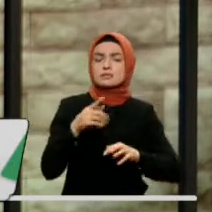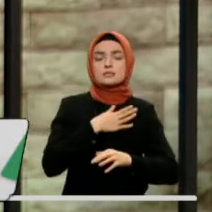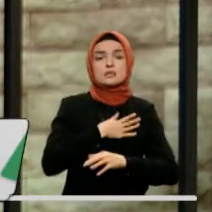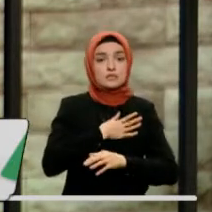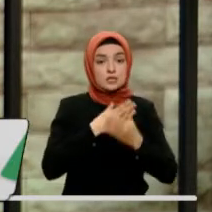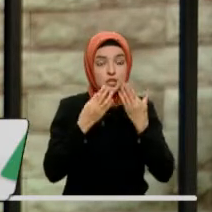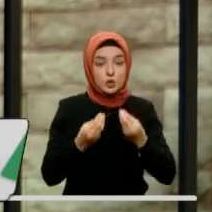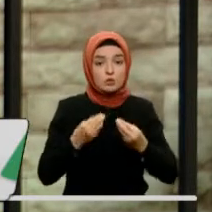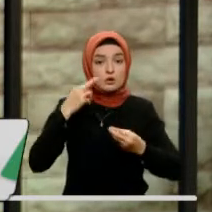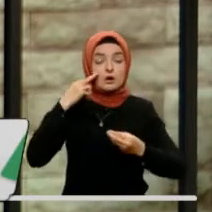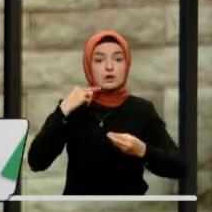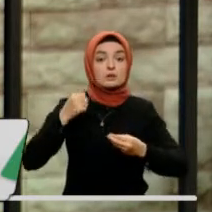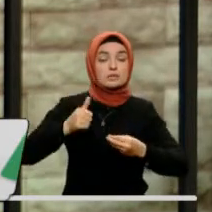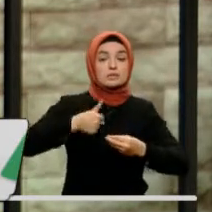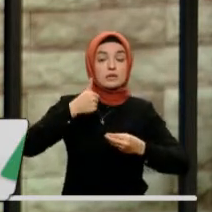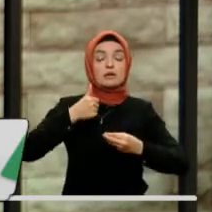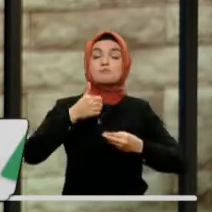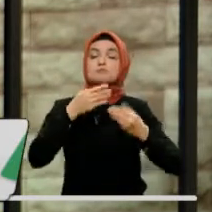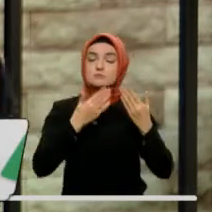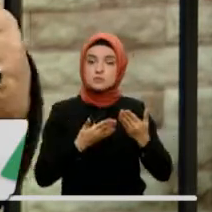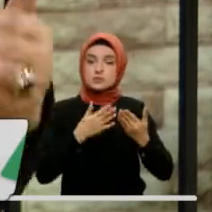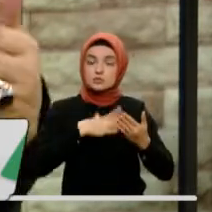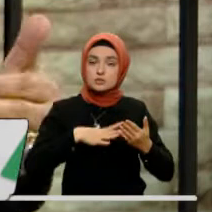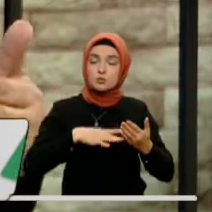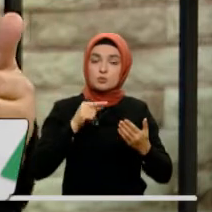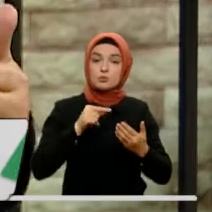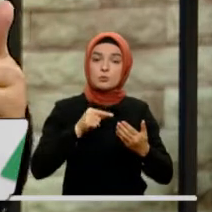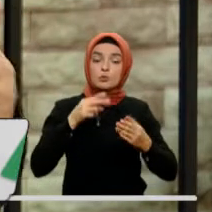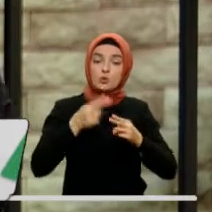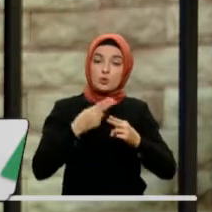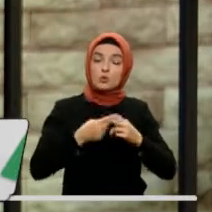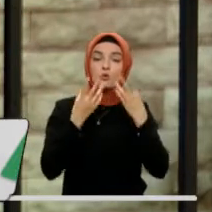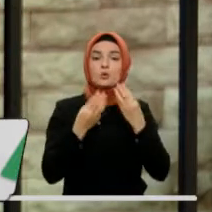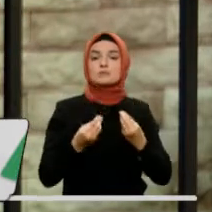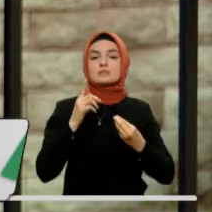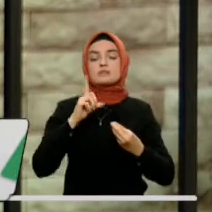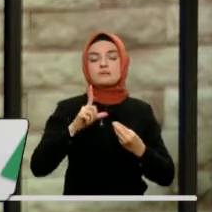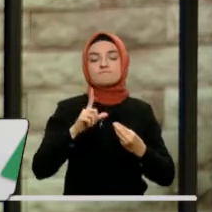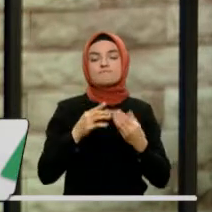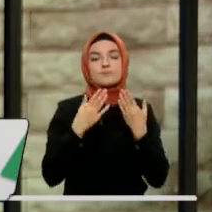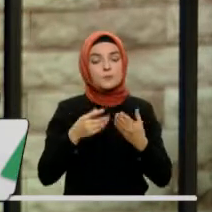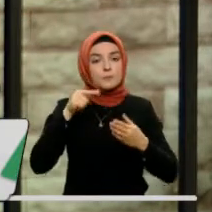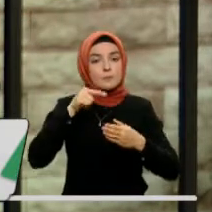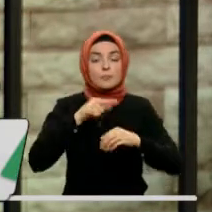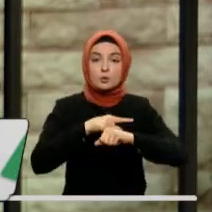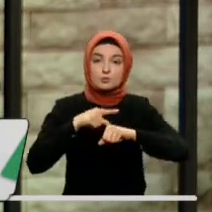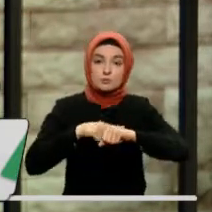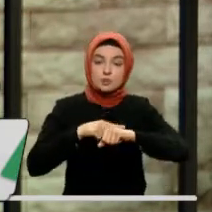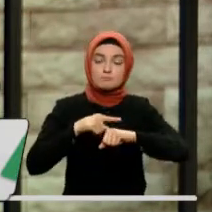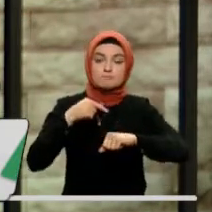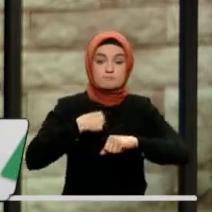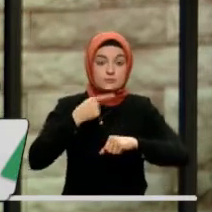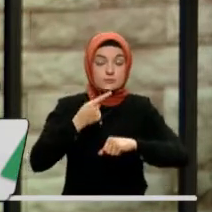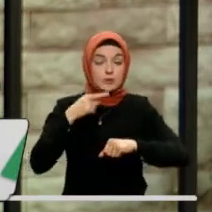noktayı, ahlak değerleri ön plana çıkartıyorsanız yaşantınızda bu örneği görmem lazım. O zaman geldi benim oğlum önüme